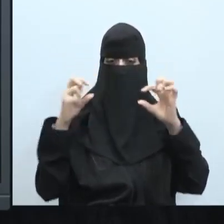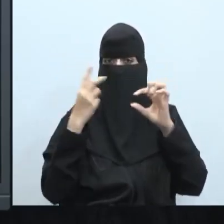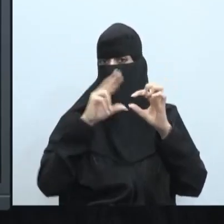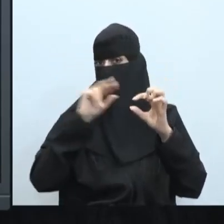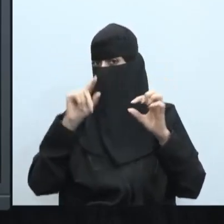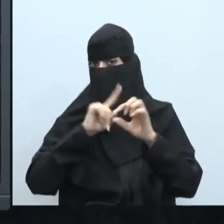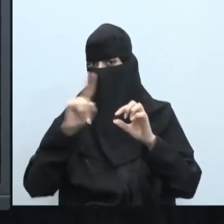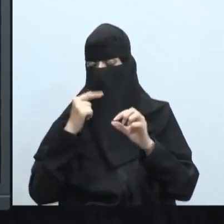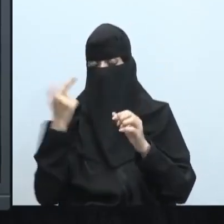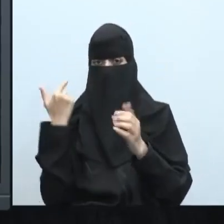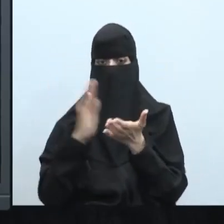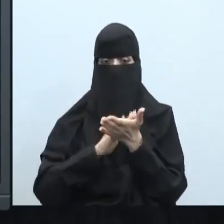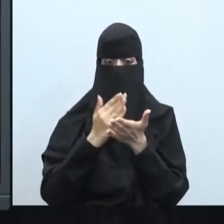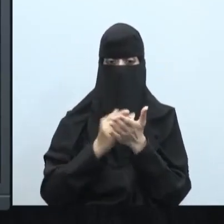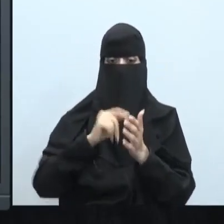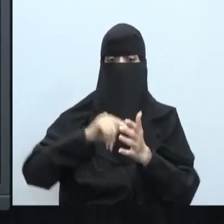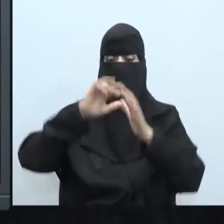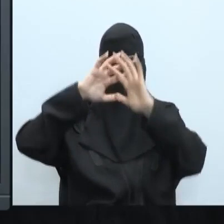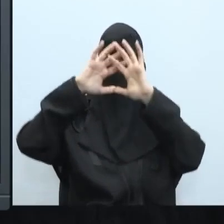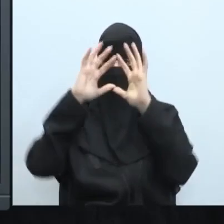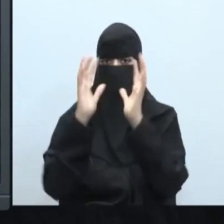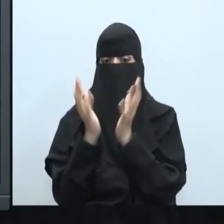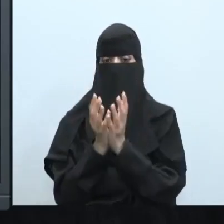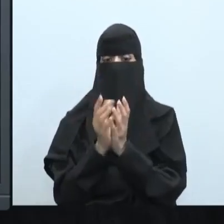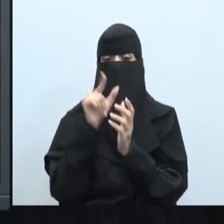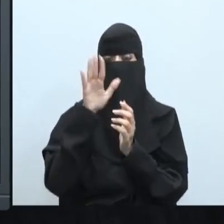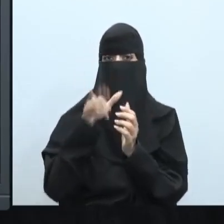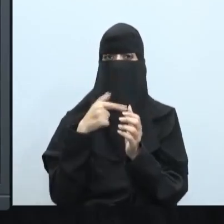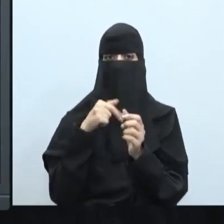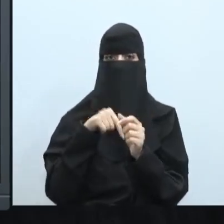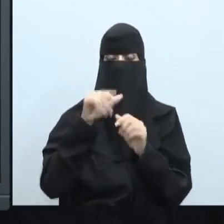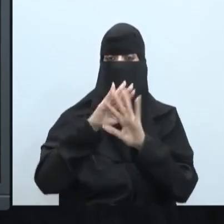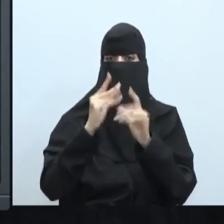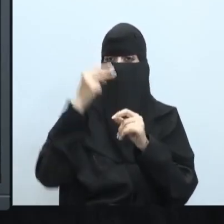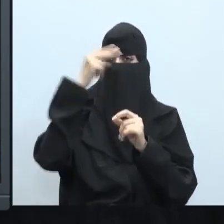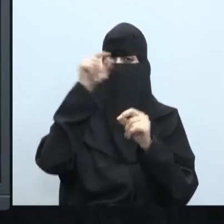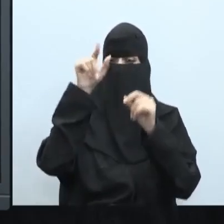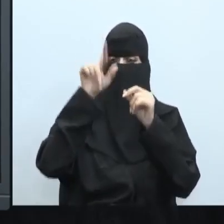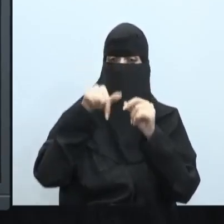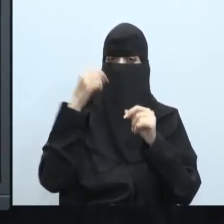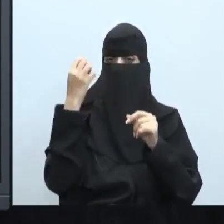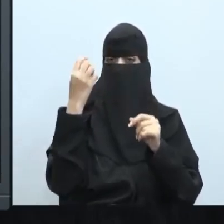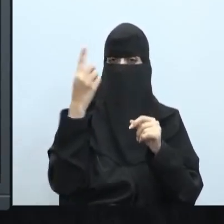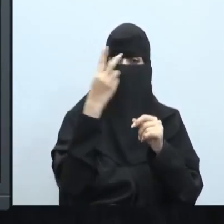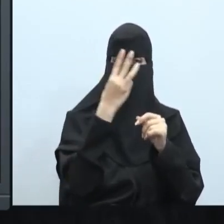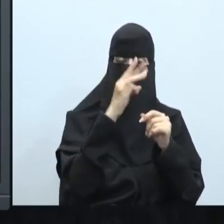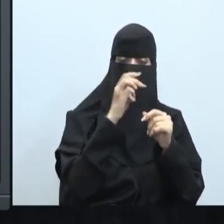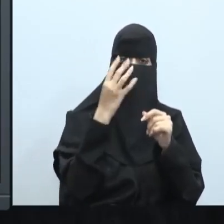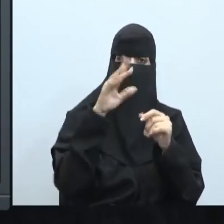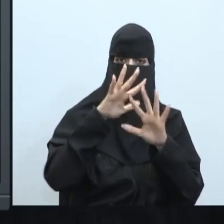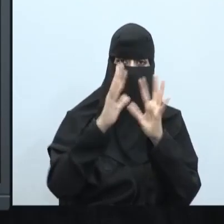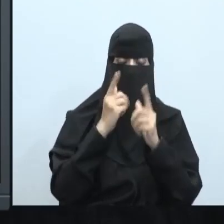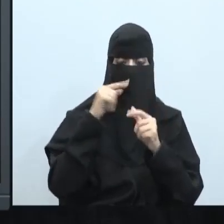مثل المترجم يترجم لاحظ لدينا مترجم هنا قام بتحويل واحد اثنين ثلاثه والكثير من الاسطر مره واحده